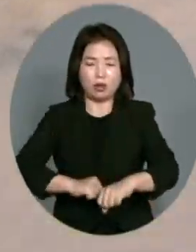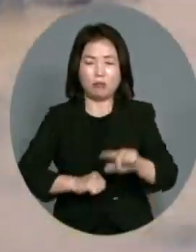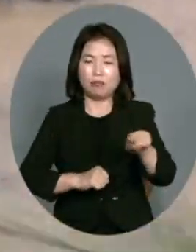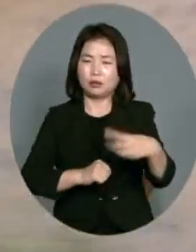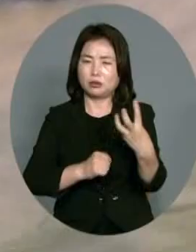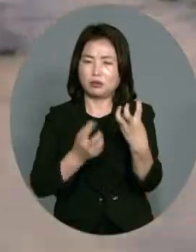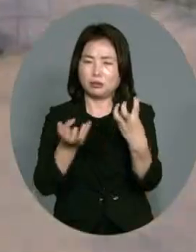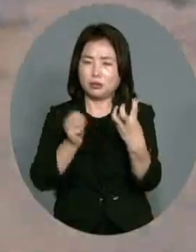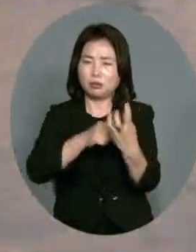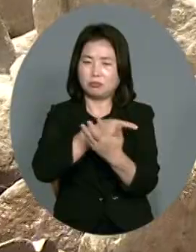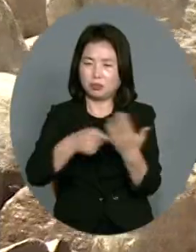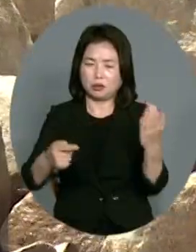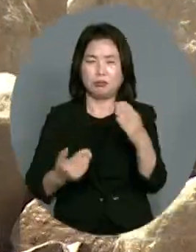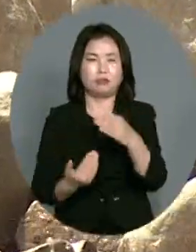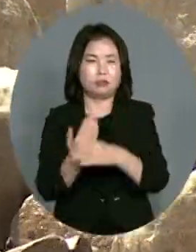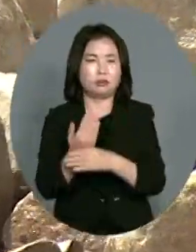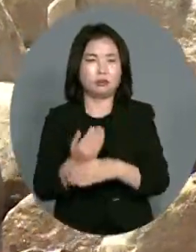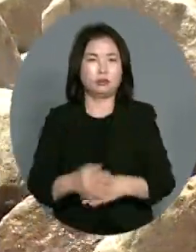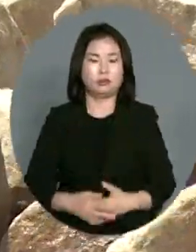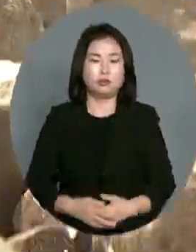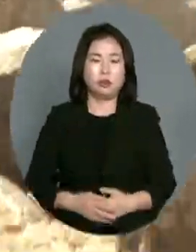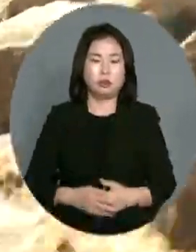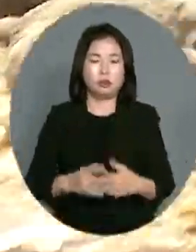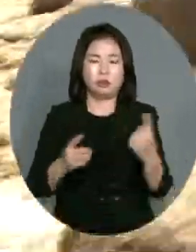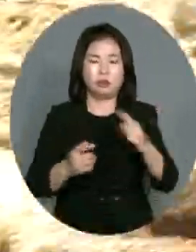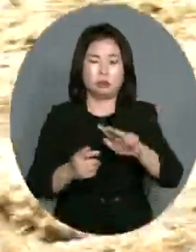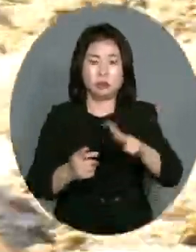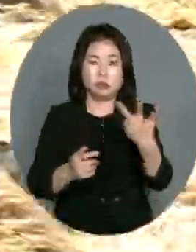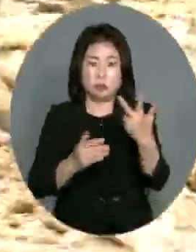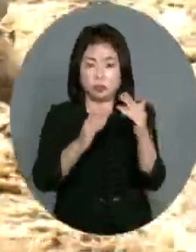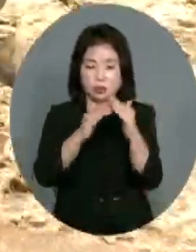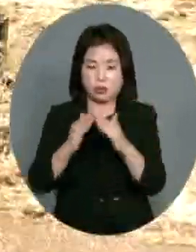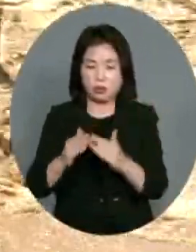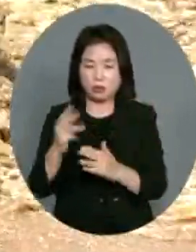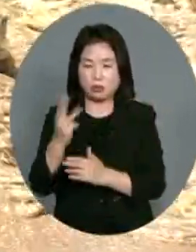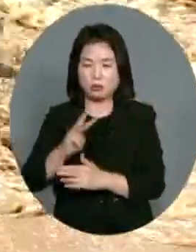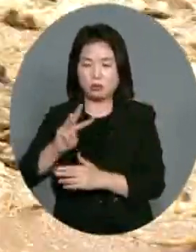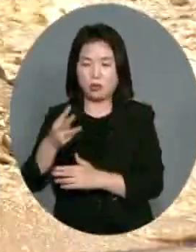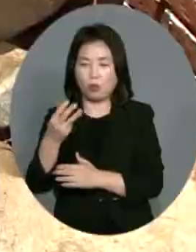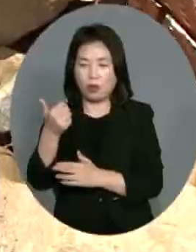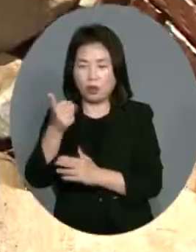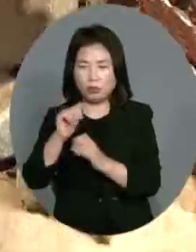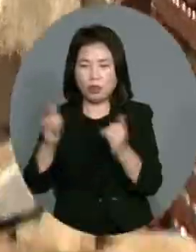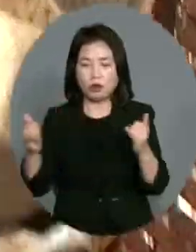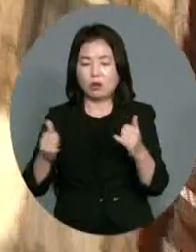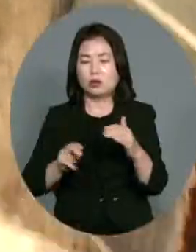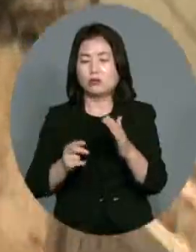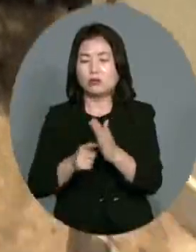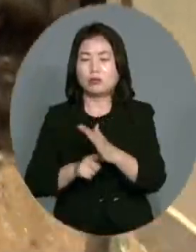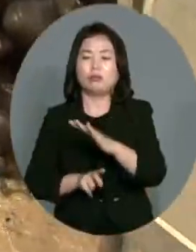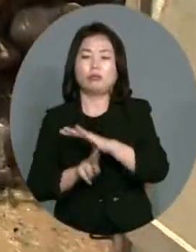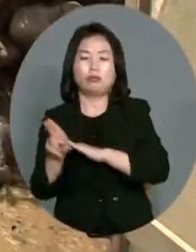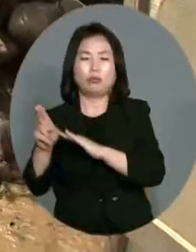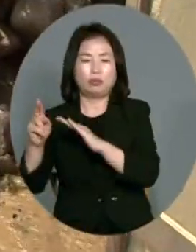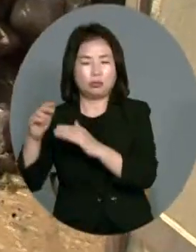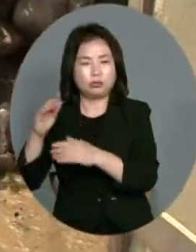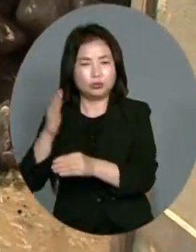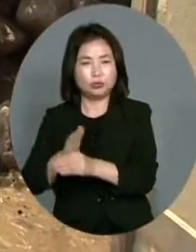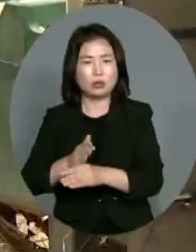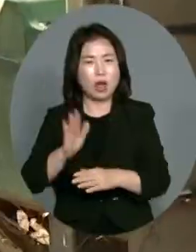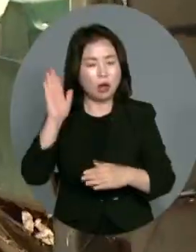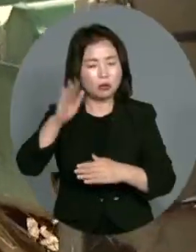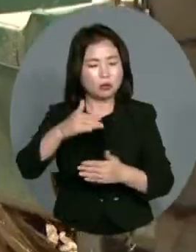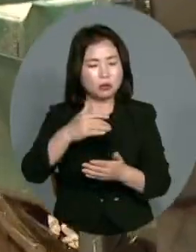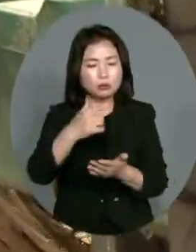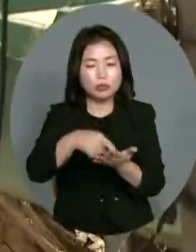130억 원의 피해가 발생했습니다. 또 1,700여 가구 3,500여 명이 일시 대피했습니다. 하지만 앞으로